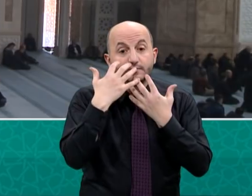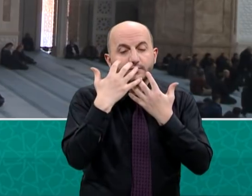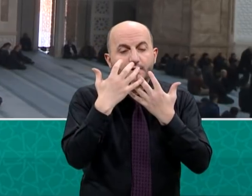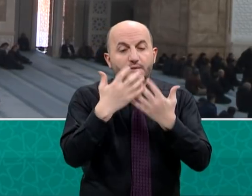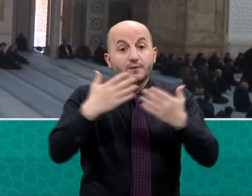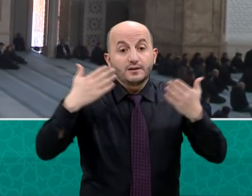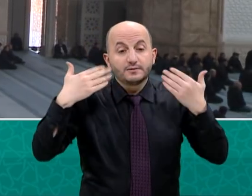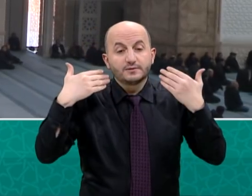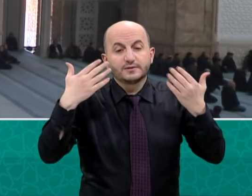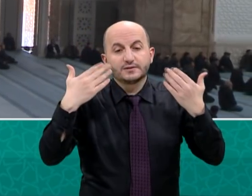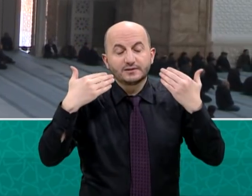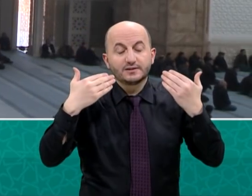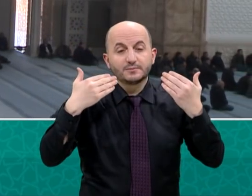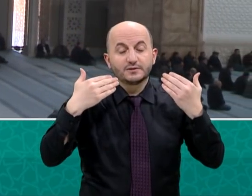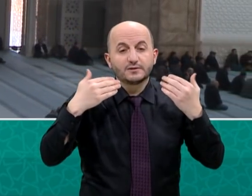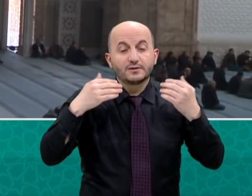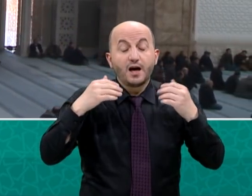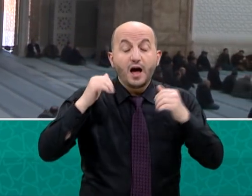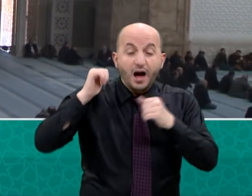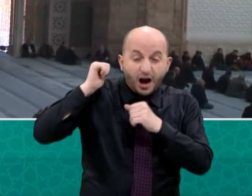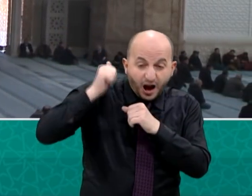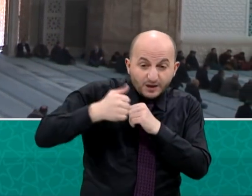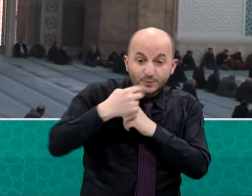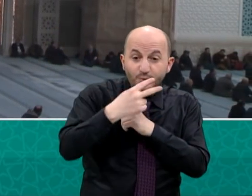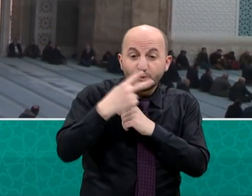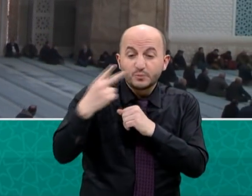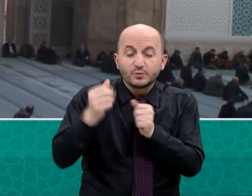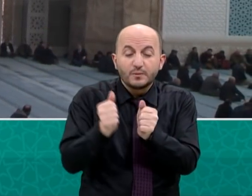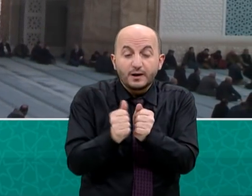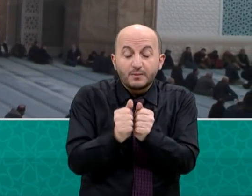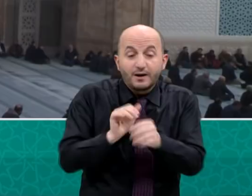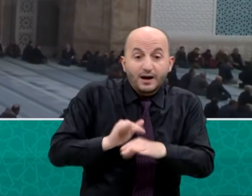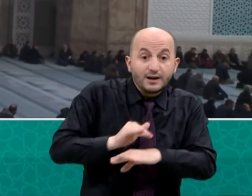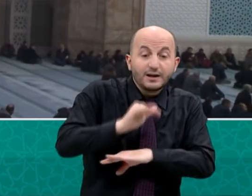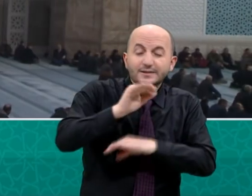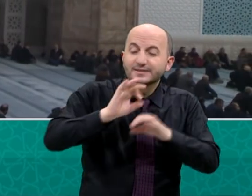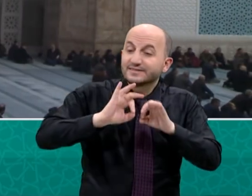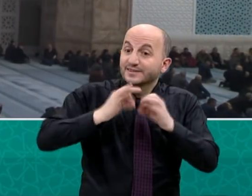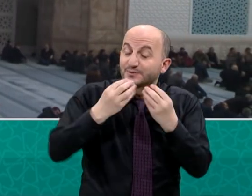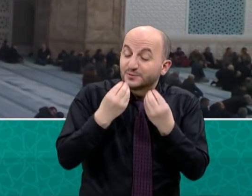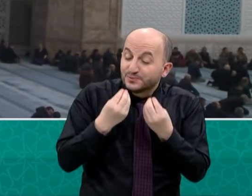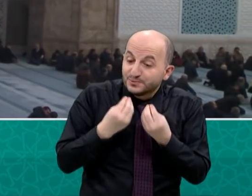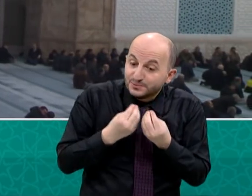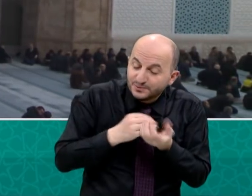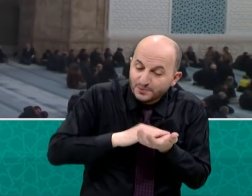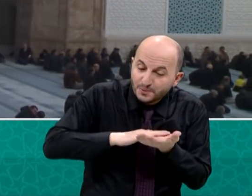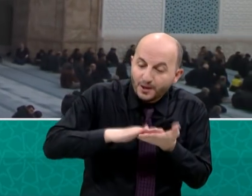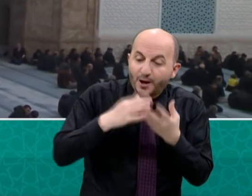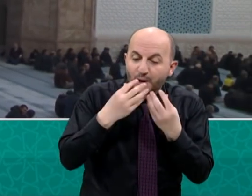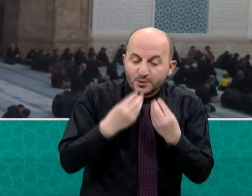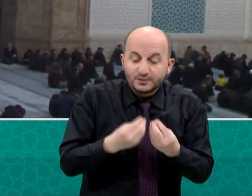iklimine ve bu her yönümüzle beraber hayatın nasıl güzelleşeceğini